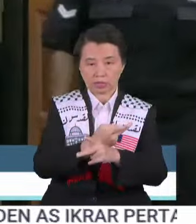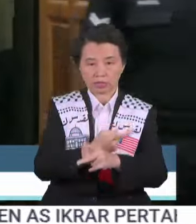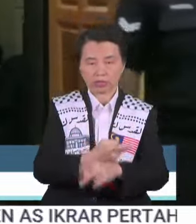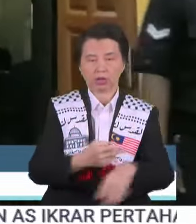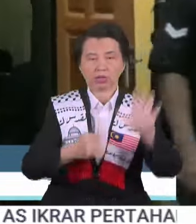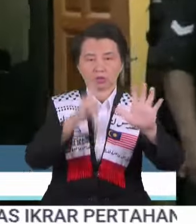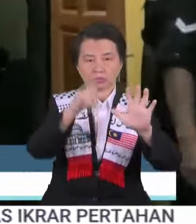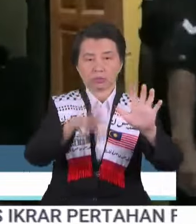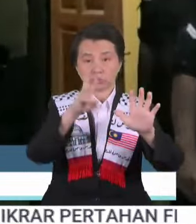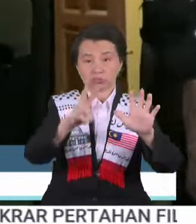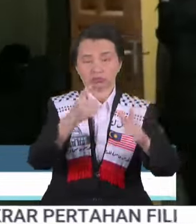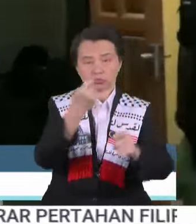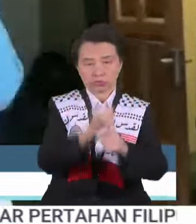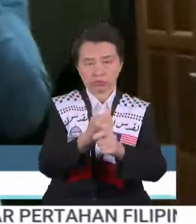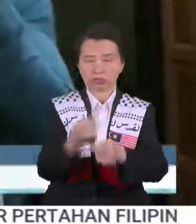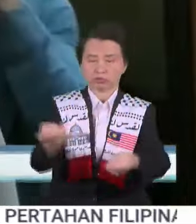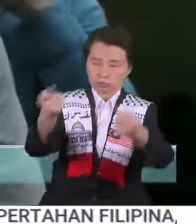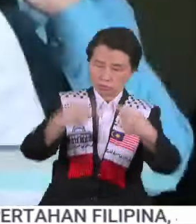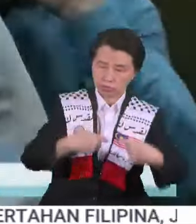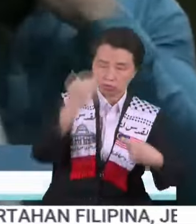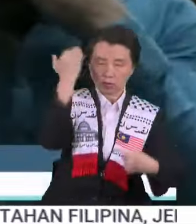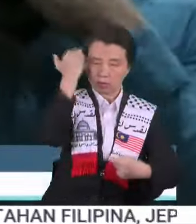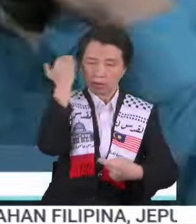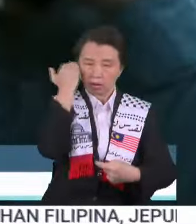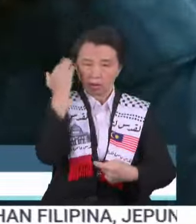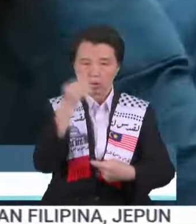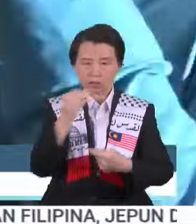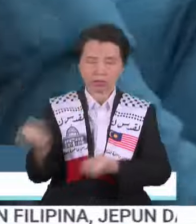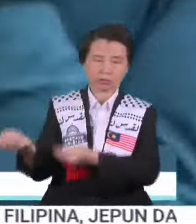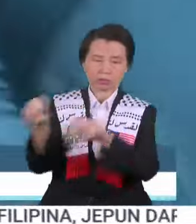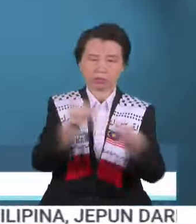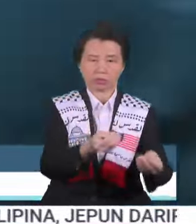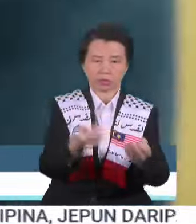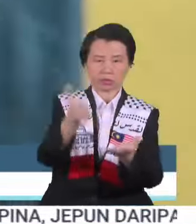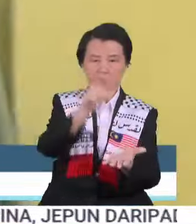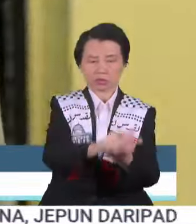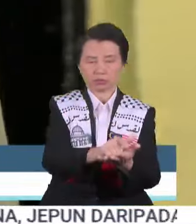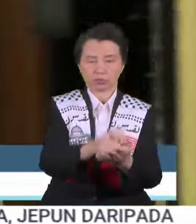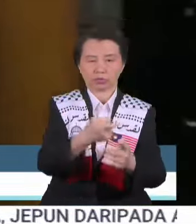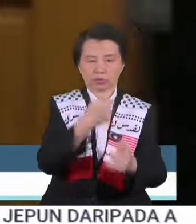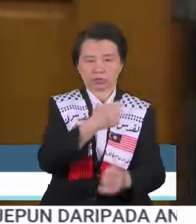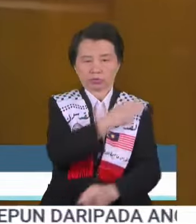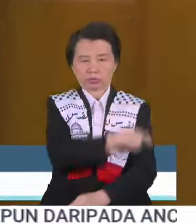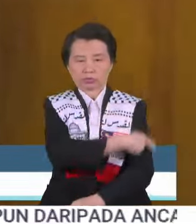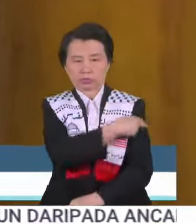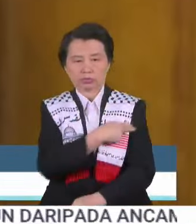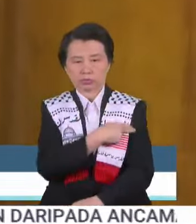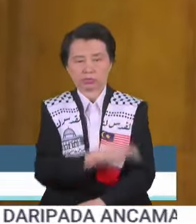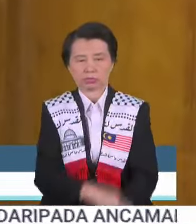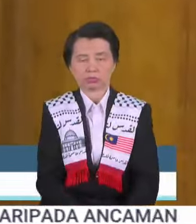Jun depan ditetapkan untuk sebutan semula kes dan serahan laporan patologi.